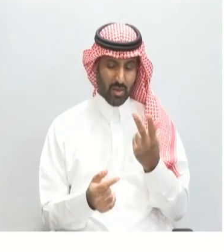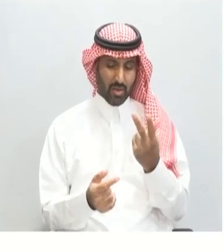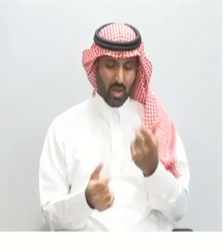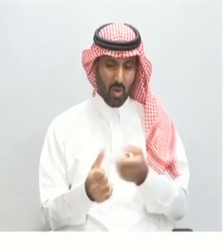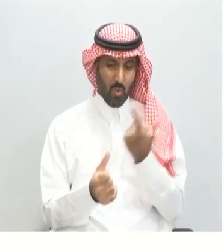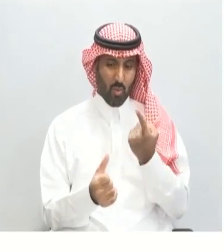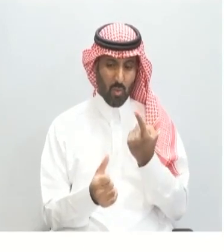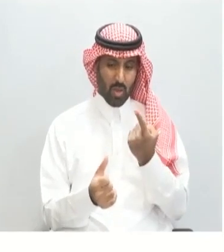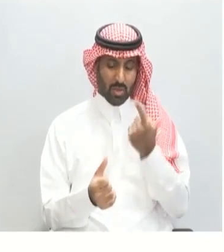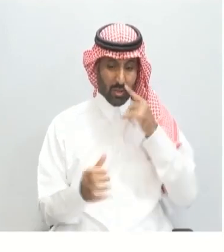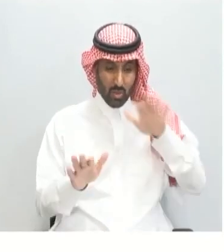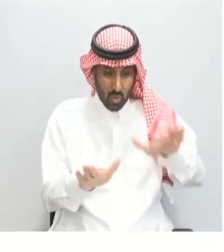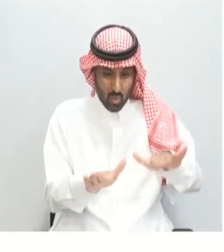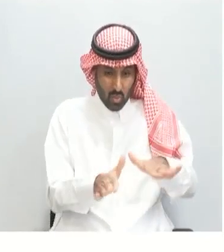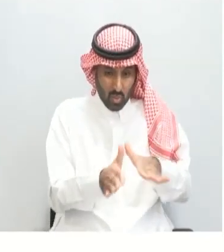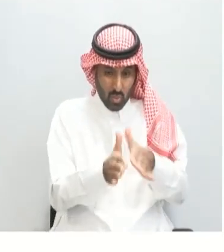الاولى الالتوائات